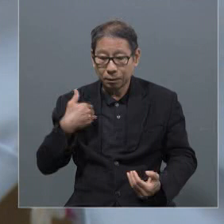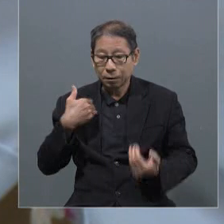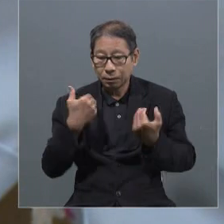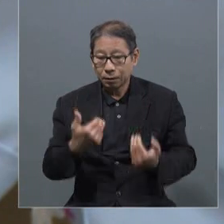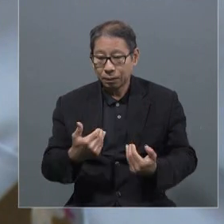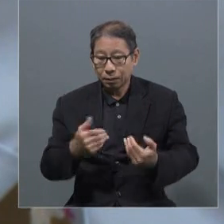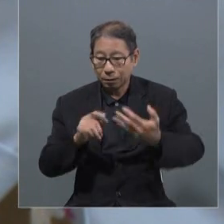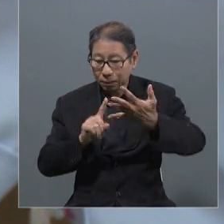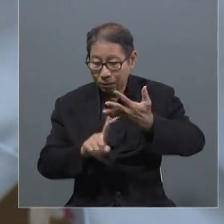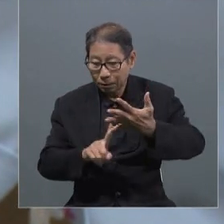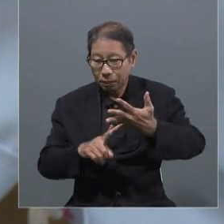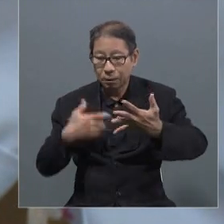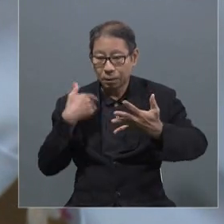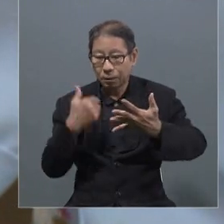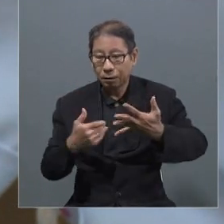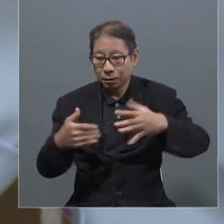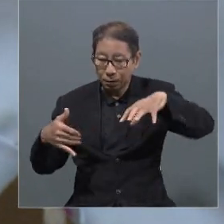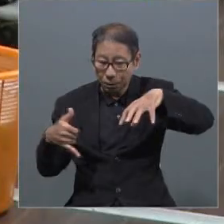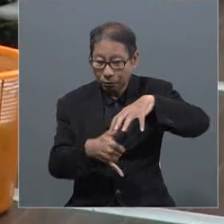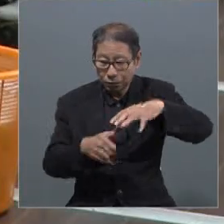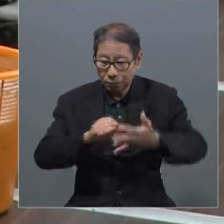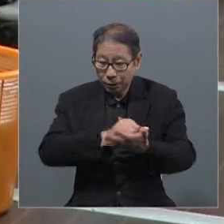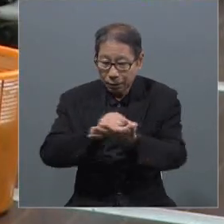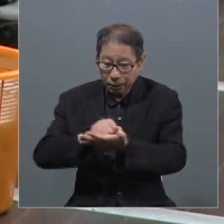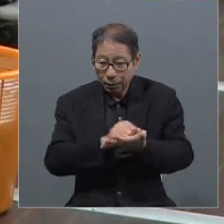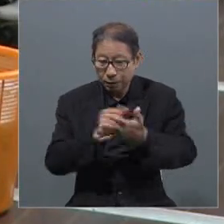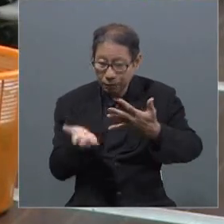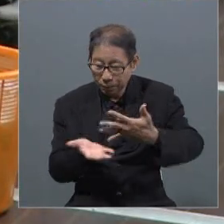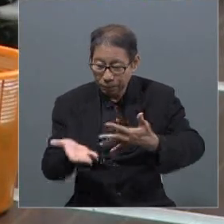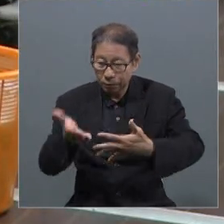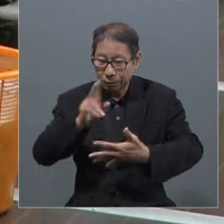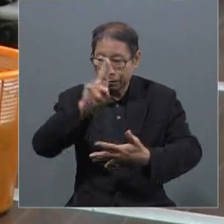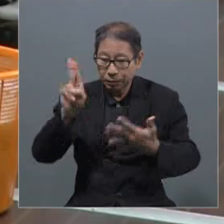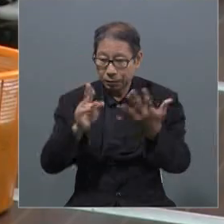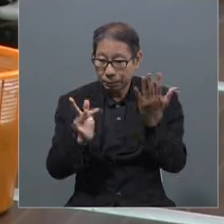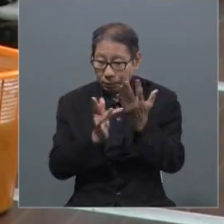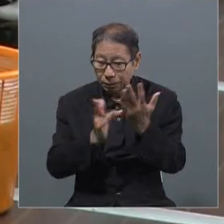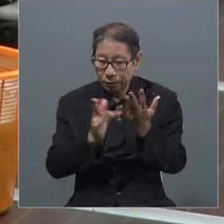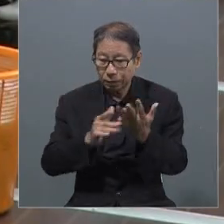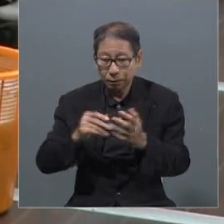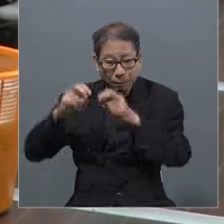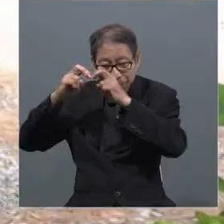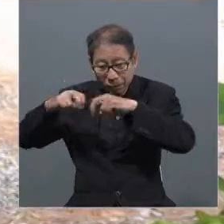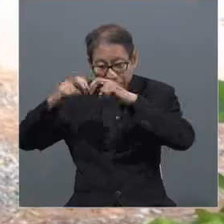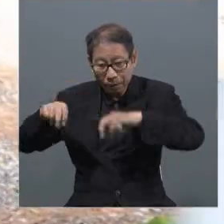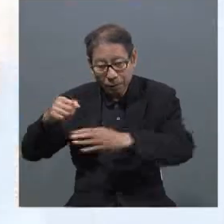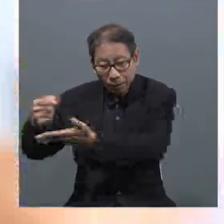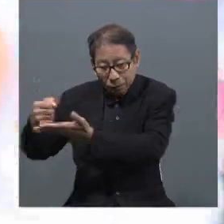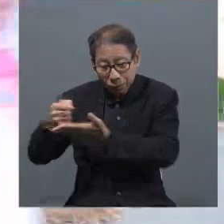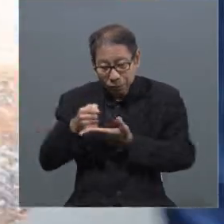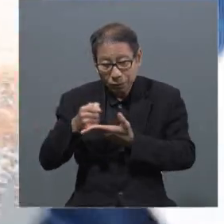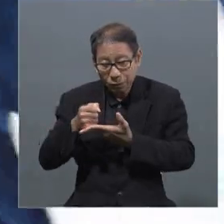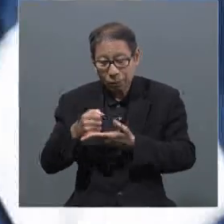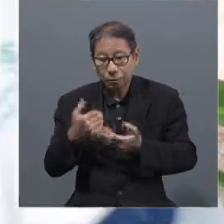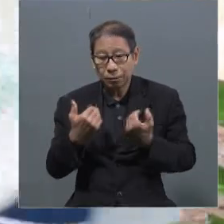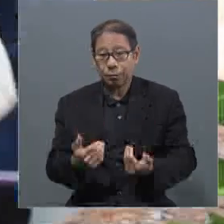ครับและ 5คือเพิ่มการเข้าถึงบริการสุขภาพโดยยกระดับการใช้เทคโนโลยีและการศึกษาวิจัยเข้ามาช่วยนอกจากนี้